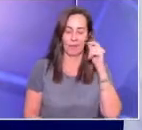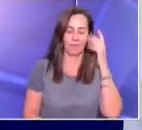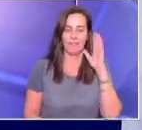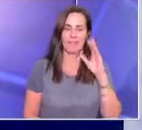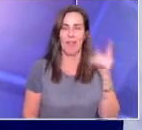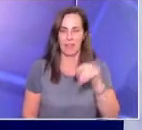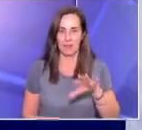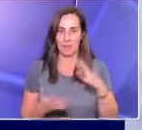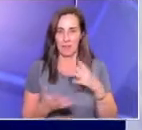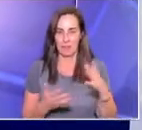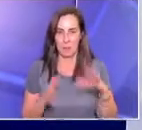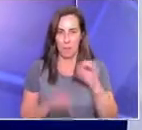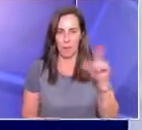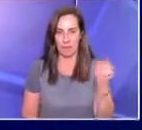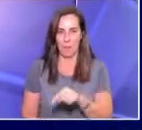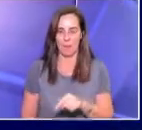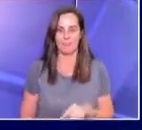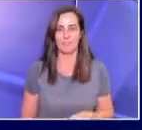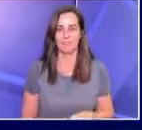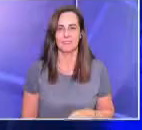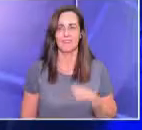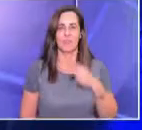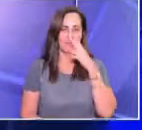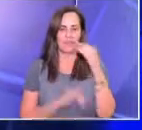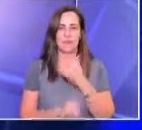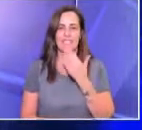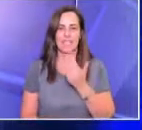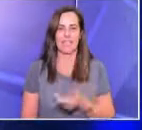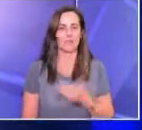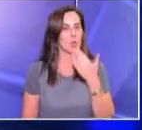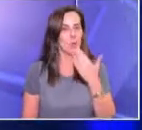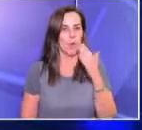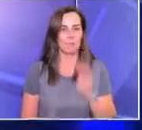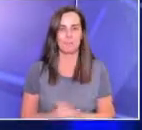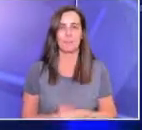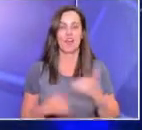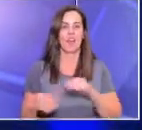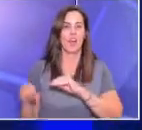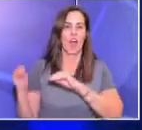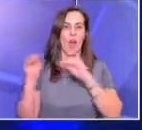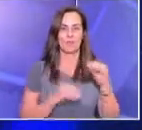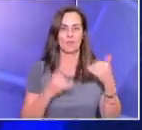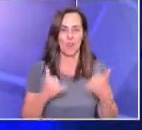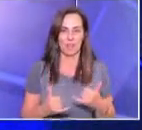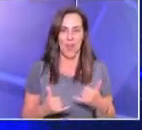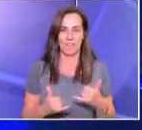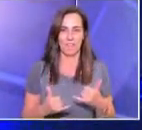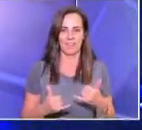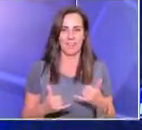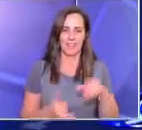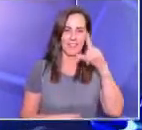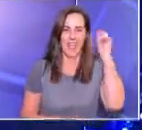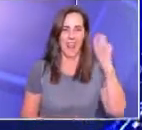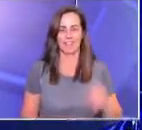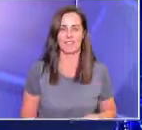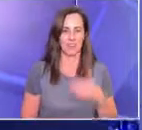אתה נבחר. סופית? סגור. אנחנו מנסים להביא את זינגר. כרמל שאמה כהן, תודה רבה. אנחנו עוברים עכשיו, עכשיו, ברגע זה, תל